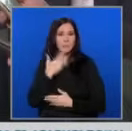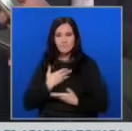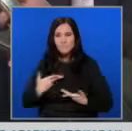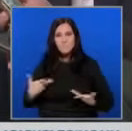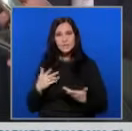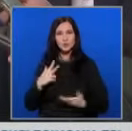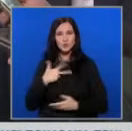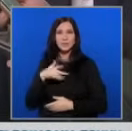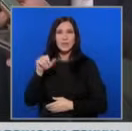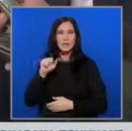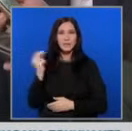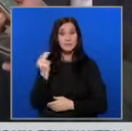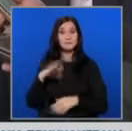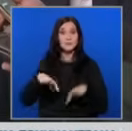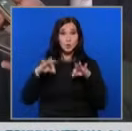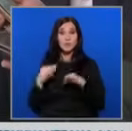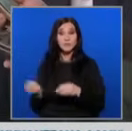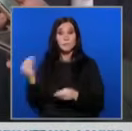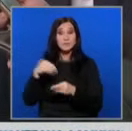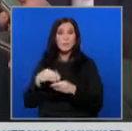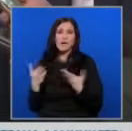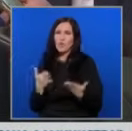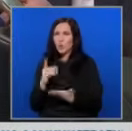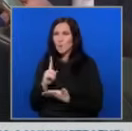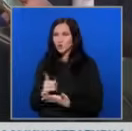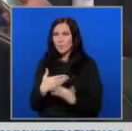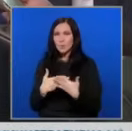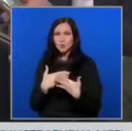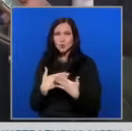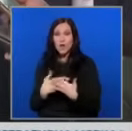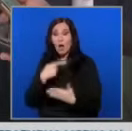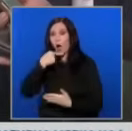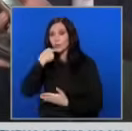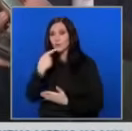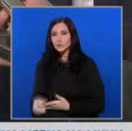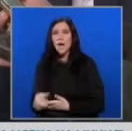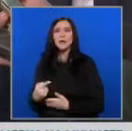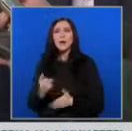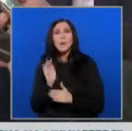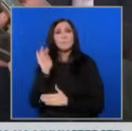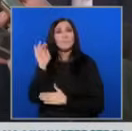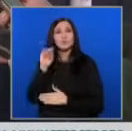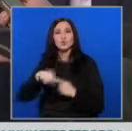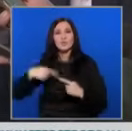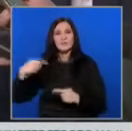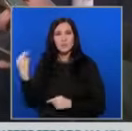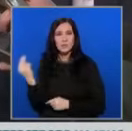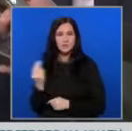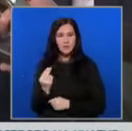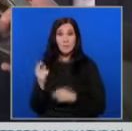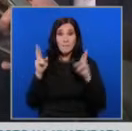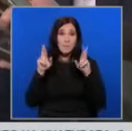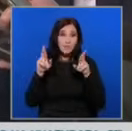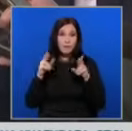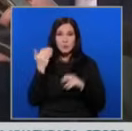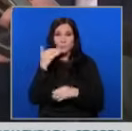Социалистическата партия на Сърбия, сме готови да допринесем с каквото можем по отношение на отговорността за по-нататъчното развитие на Сърбия. Надявам